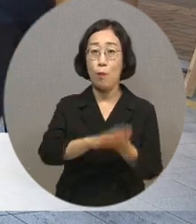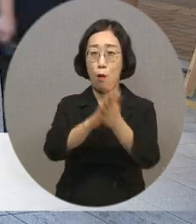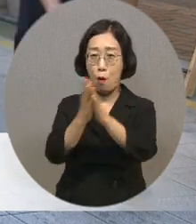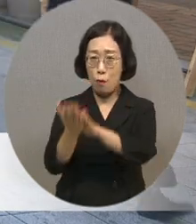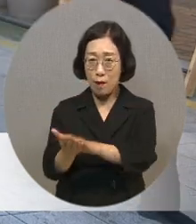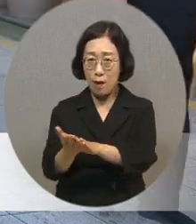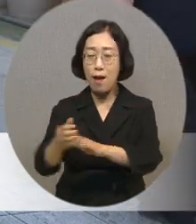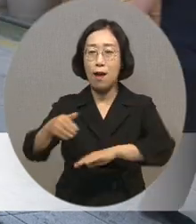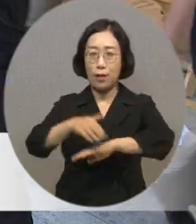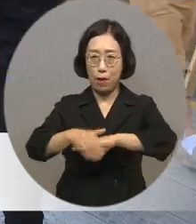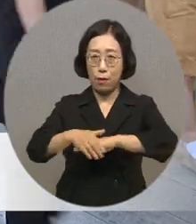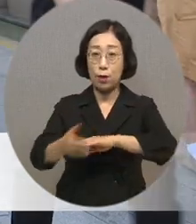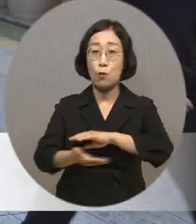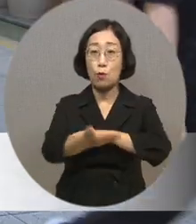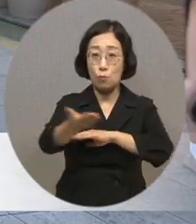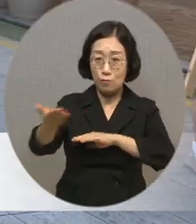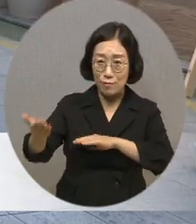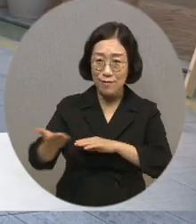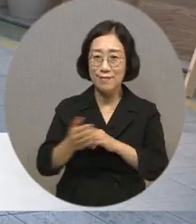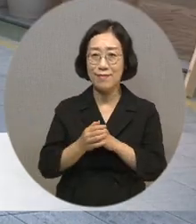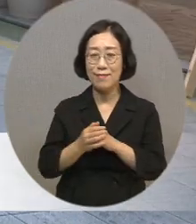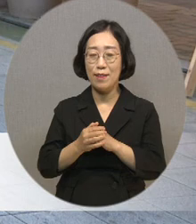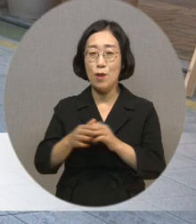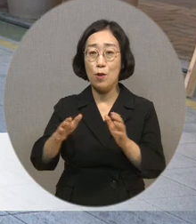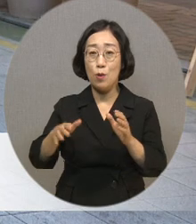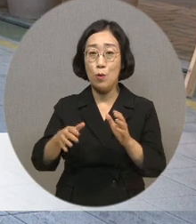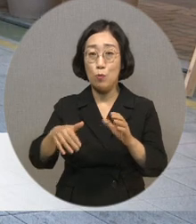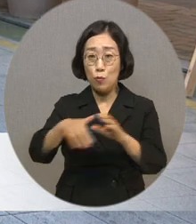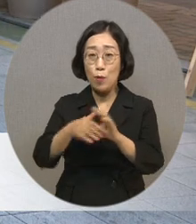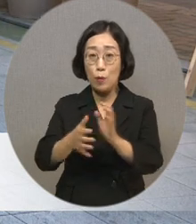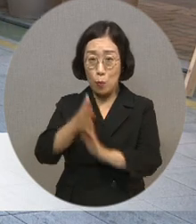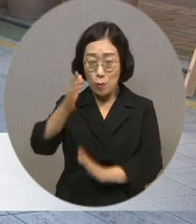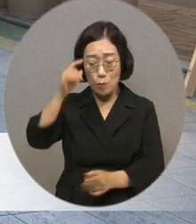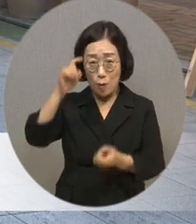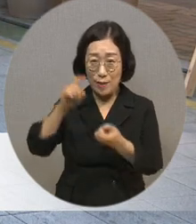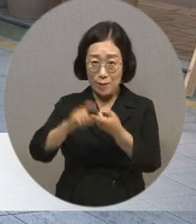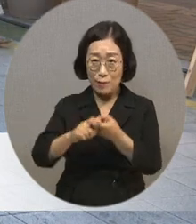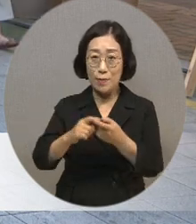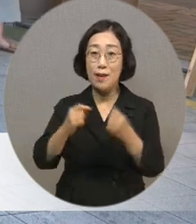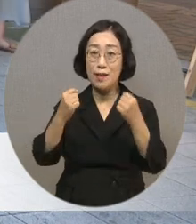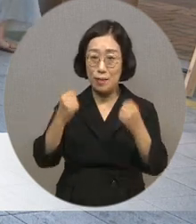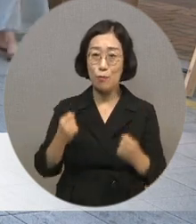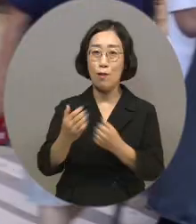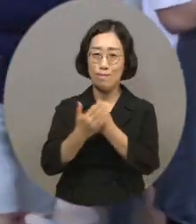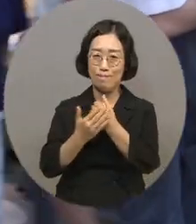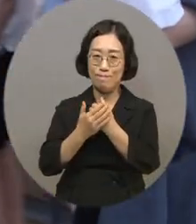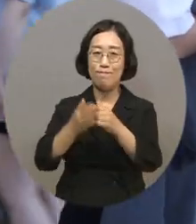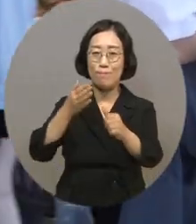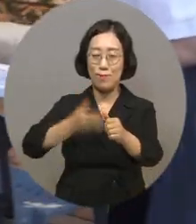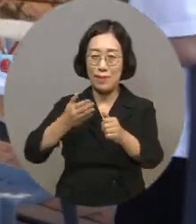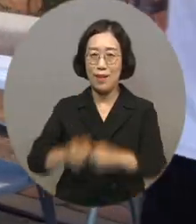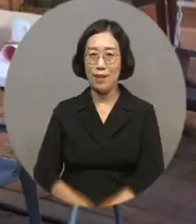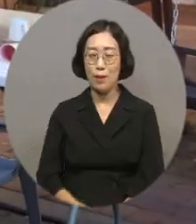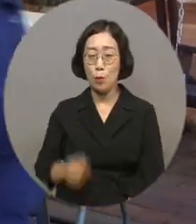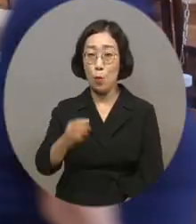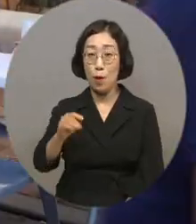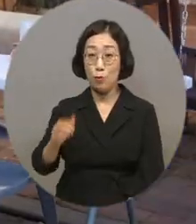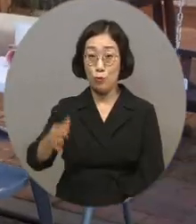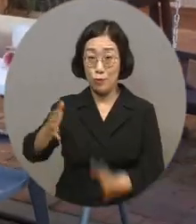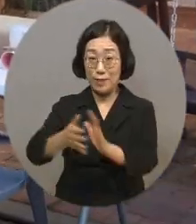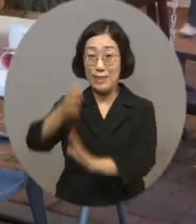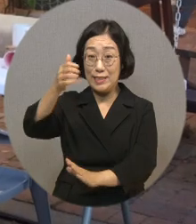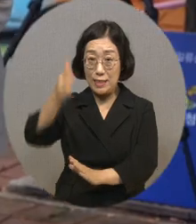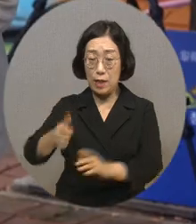계획입니다. 순천 시민 여러분, 문화도시 순천 많은 관심과 응원을 부탁드립니다. 노관규